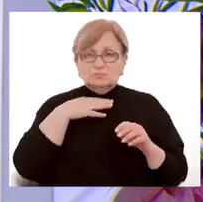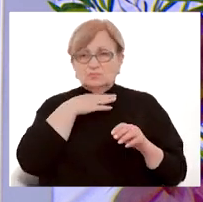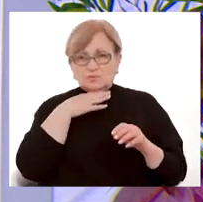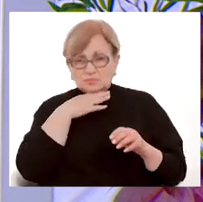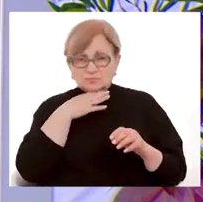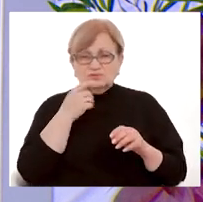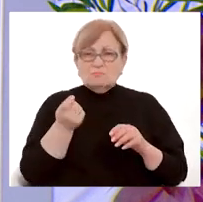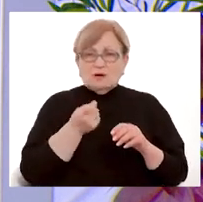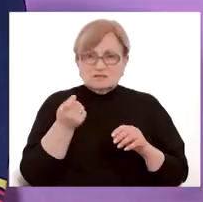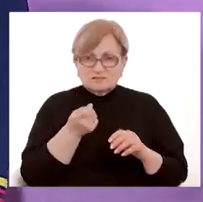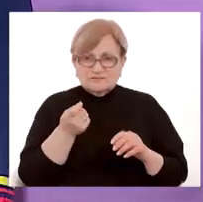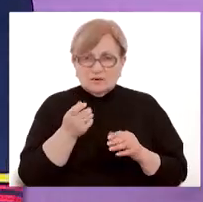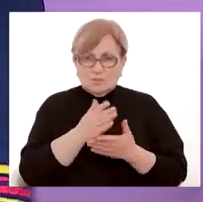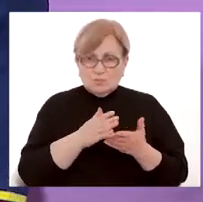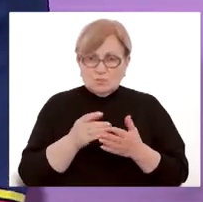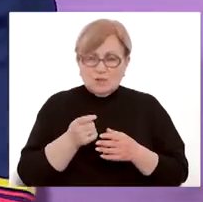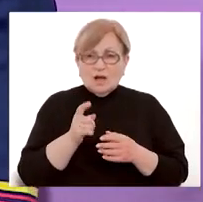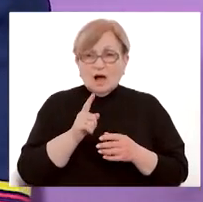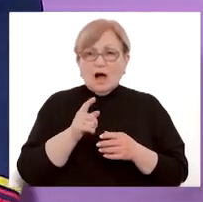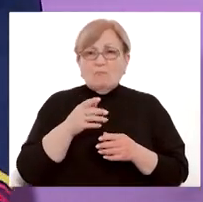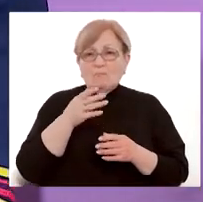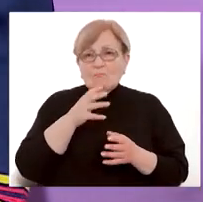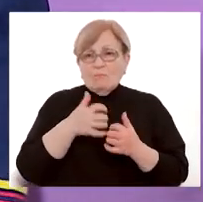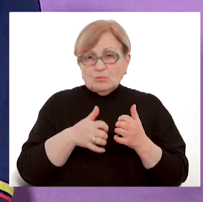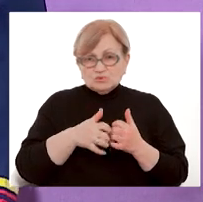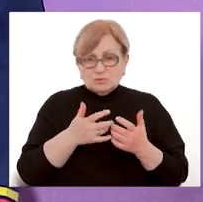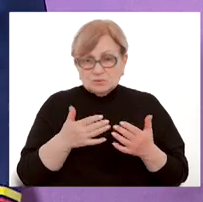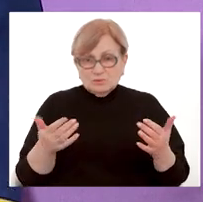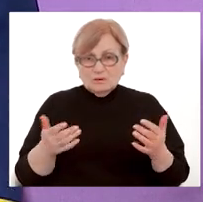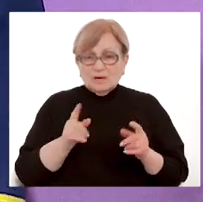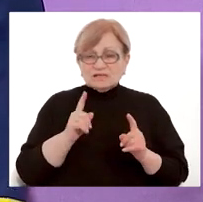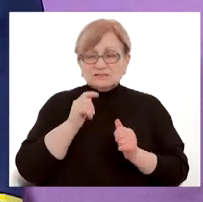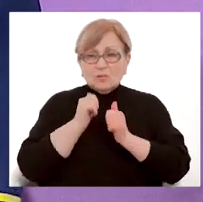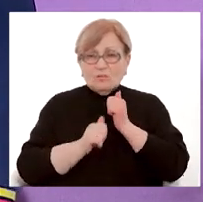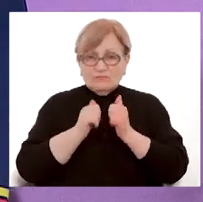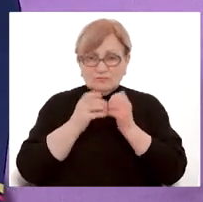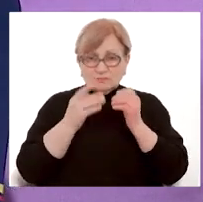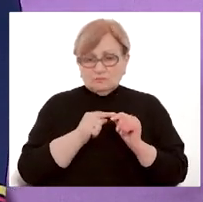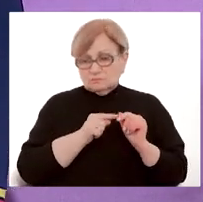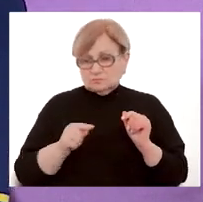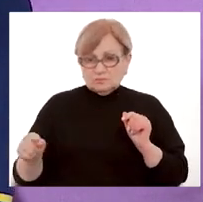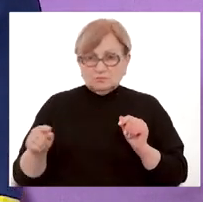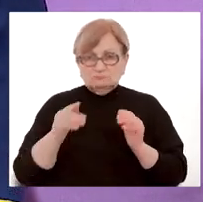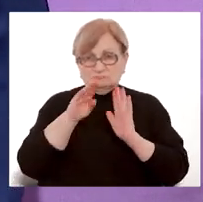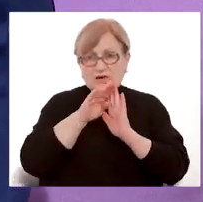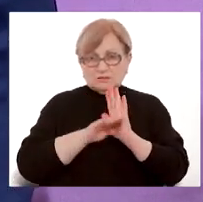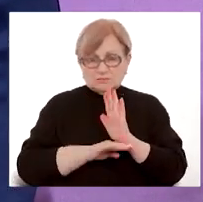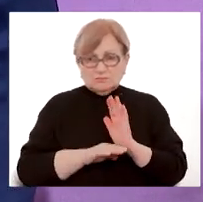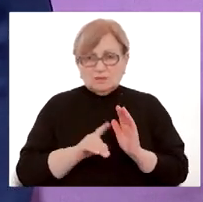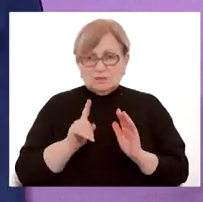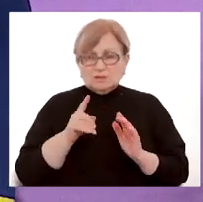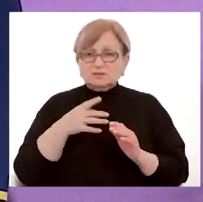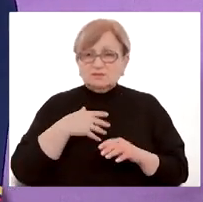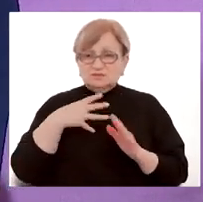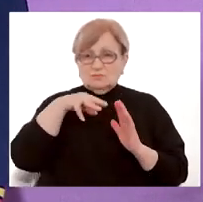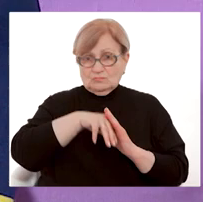ხორცი, მარცვლეული შეიძლება იყოს, ხომ? Ან ბოსტნეული და ხილი. Ანუ ესეთი ყოველდღიური რაციონი, რასაც ჩვენ გულისხმობთ ზოგადად